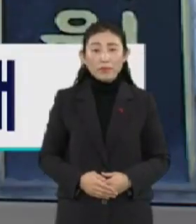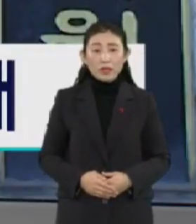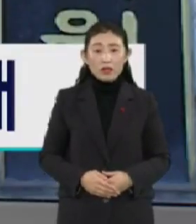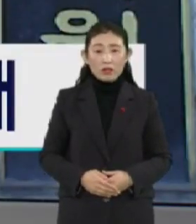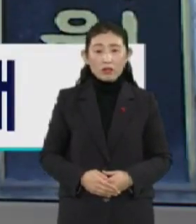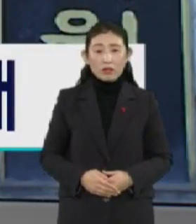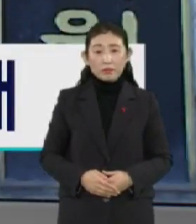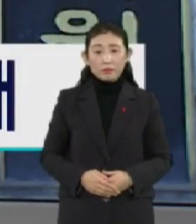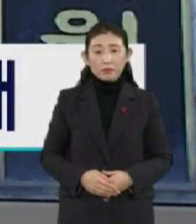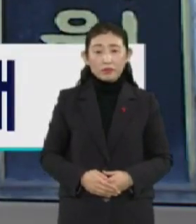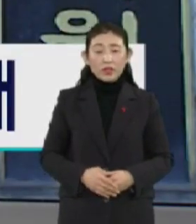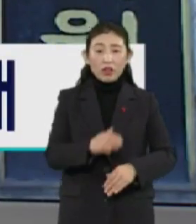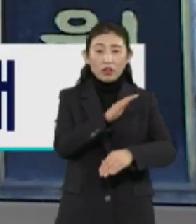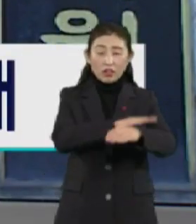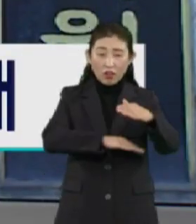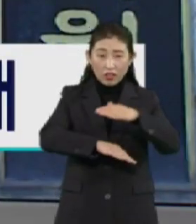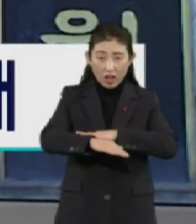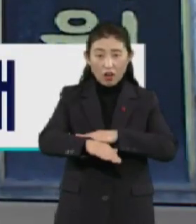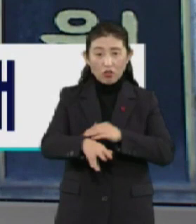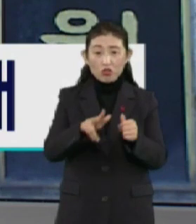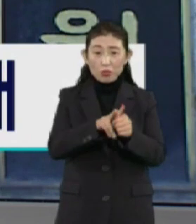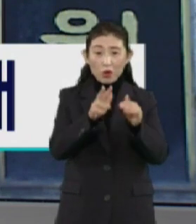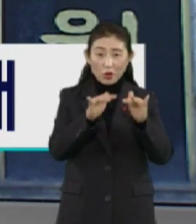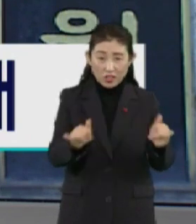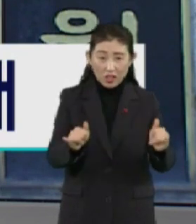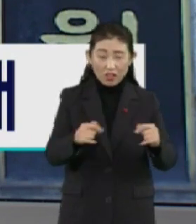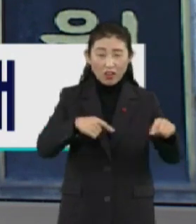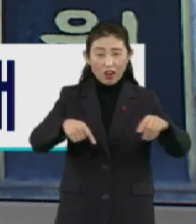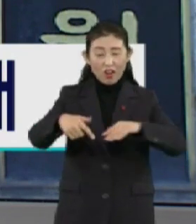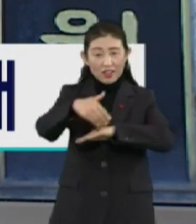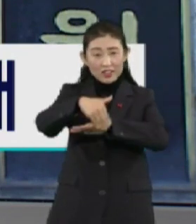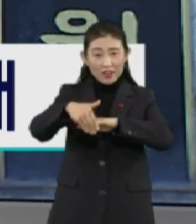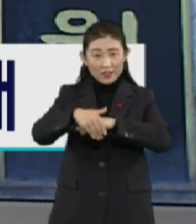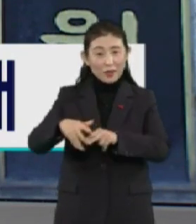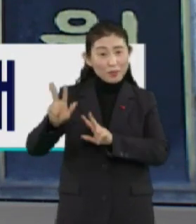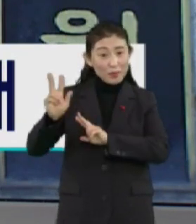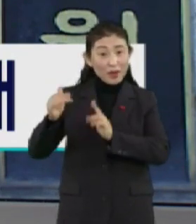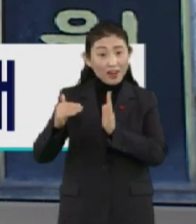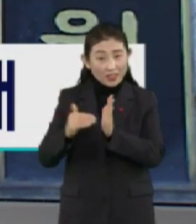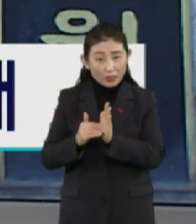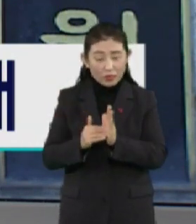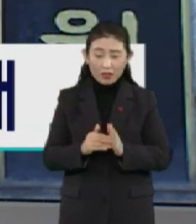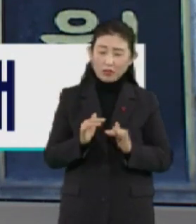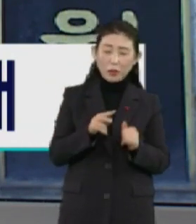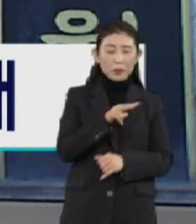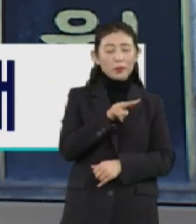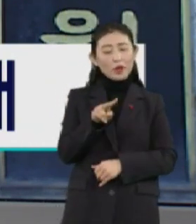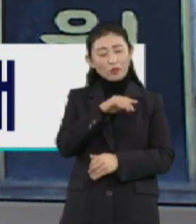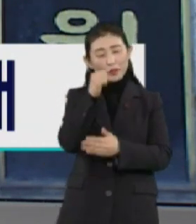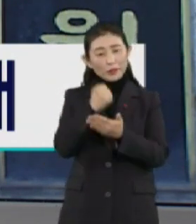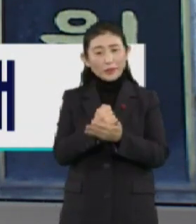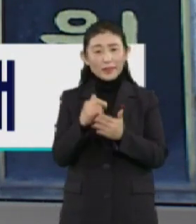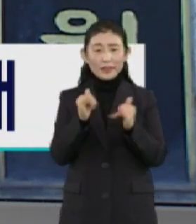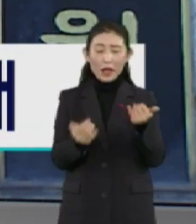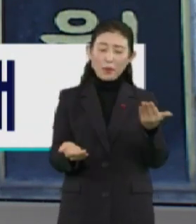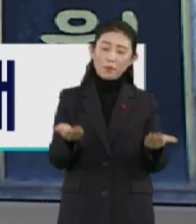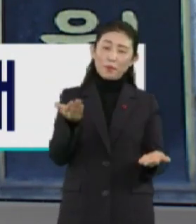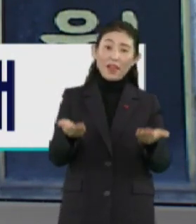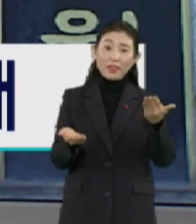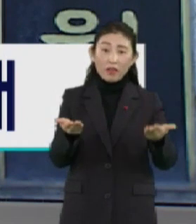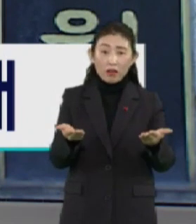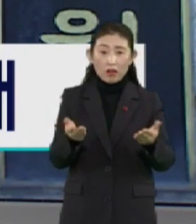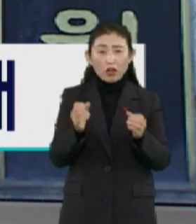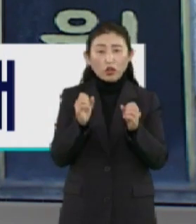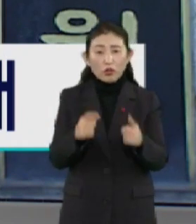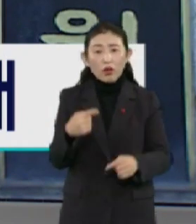주요 선거가 치러질 때마다 여야 후보들은 각종 정책을 내놓습니다. 유권자들이 누가 적임자인지 판단할 수 있는